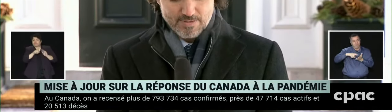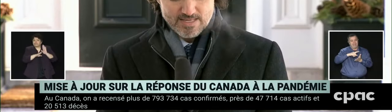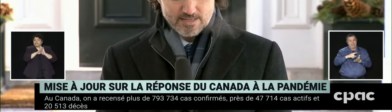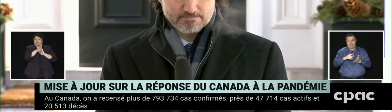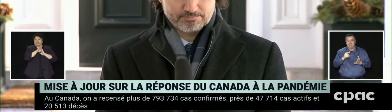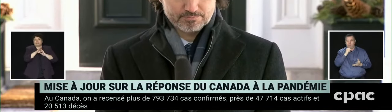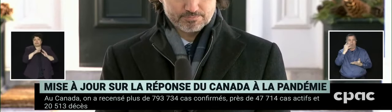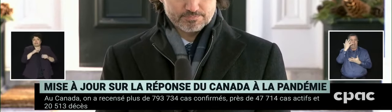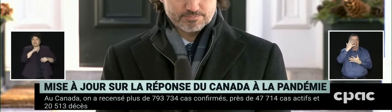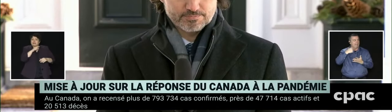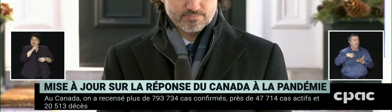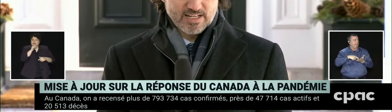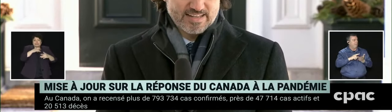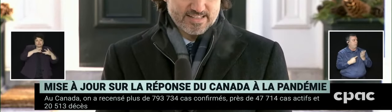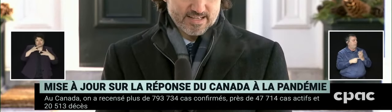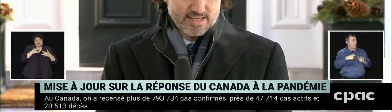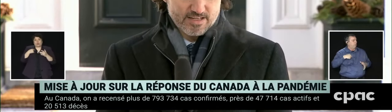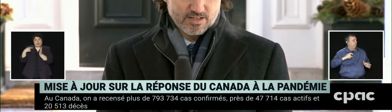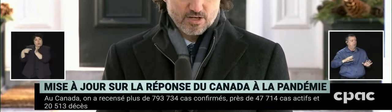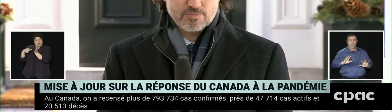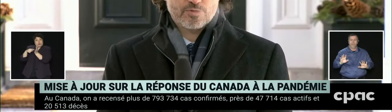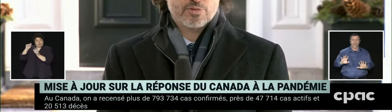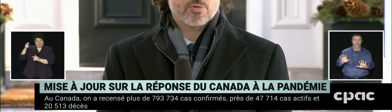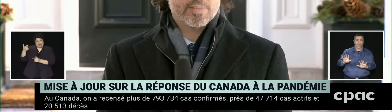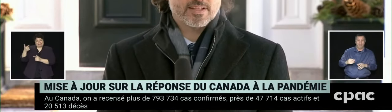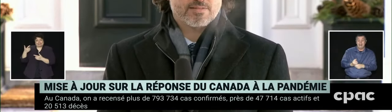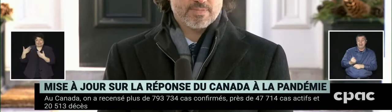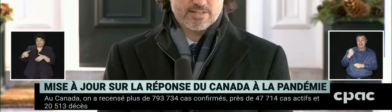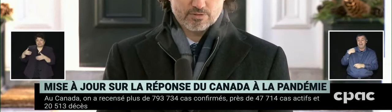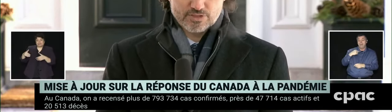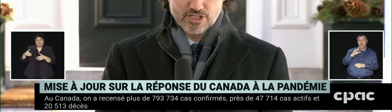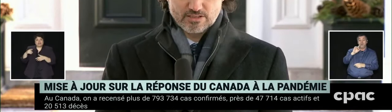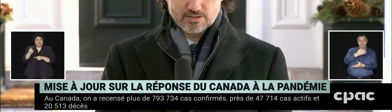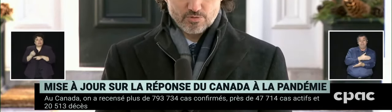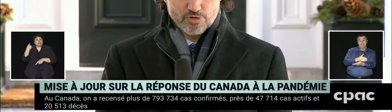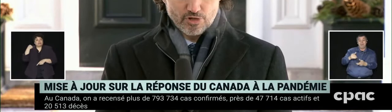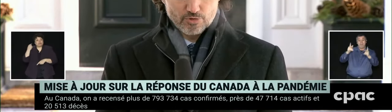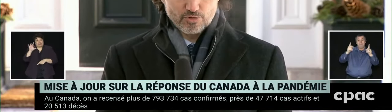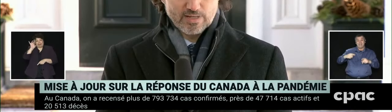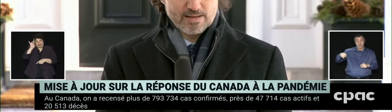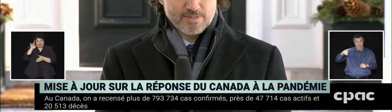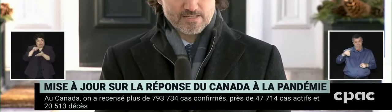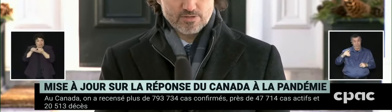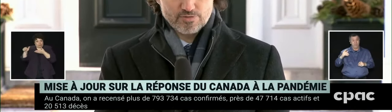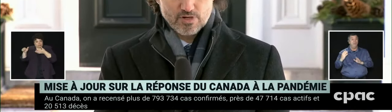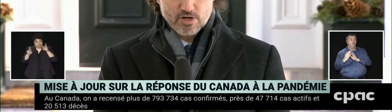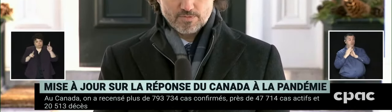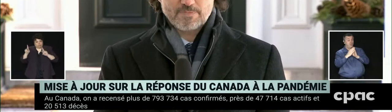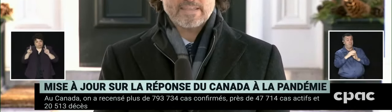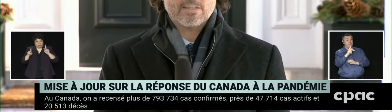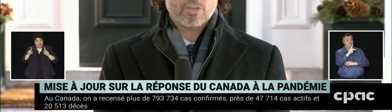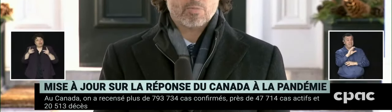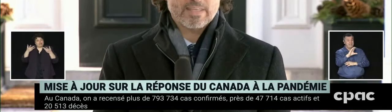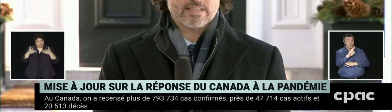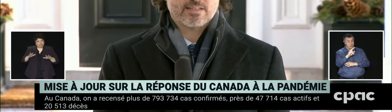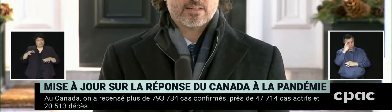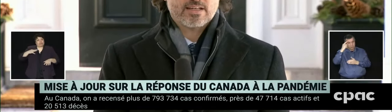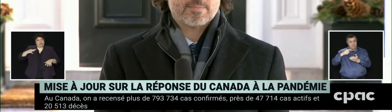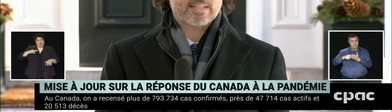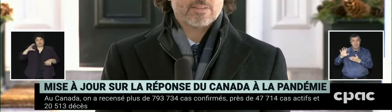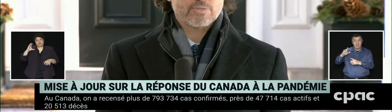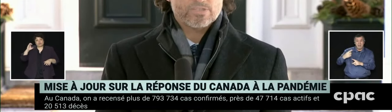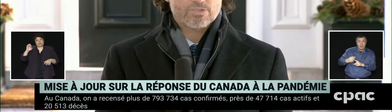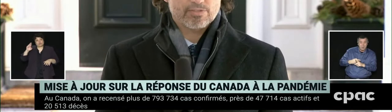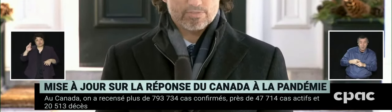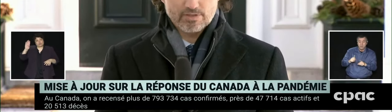à payer. L'année dernière, plus de 8 millions de gens ont eu recours à la PCU pour payer leur loyer et